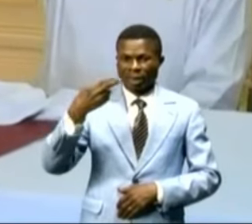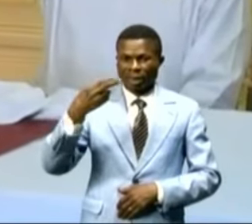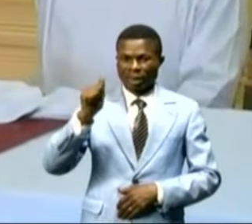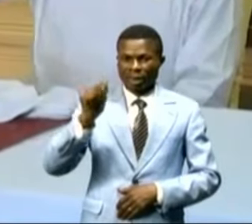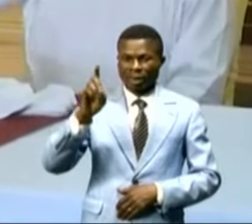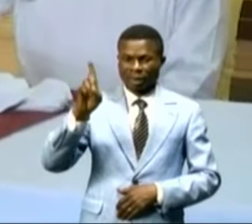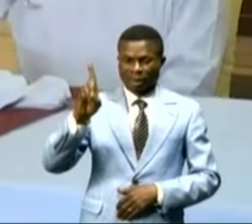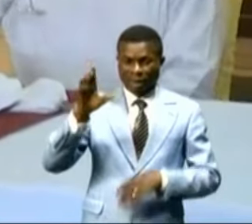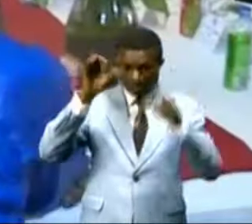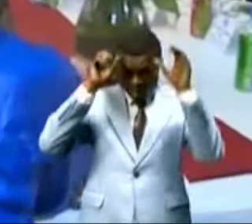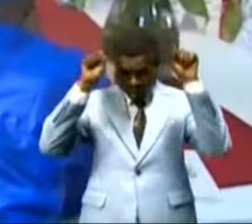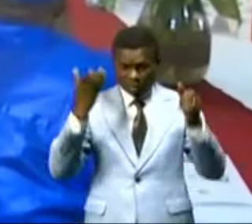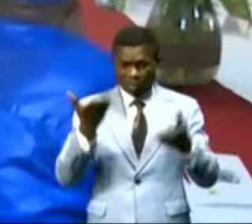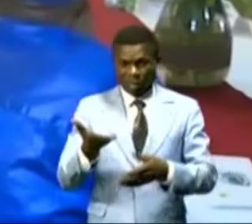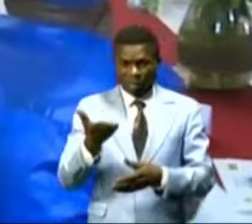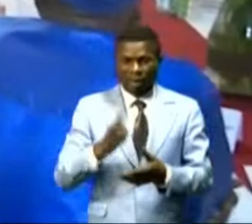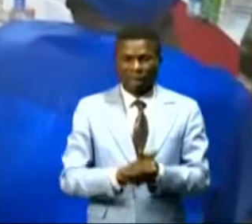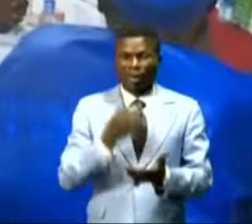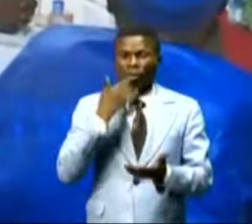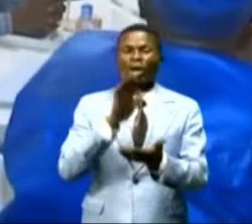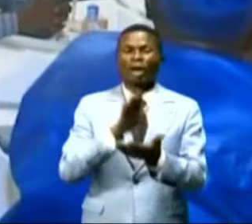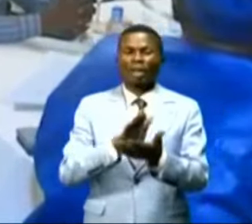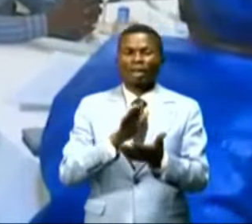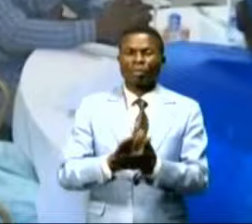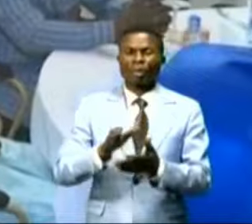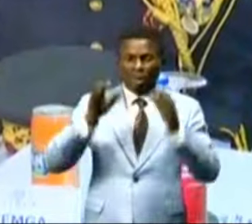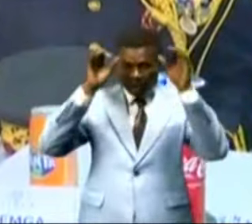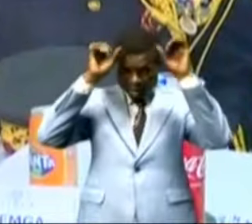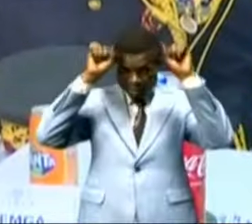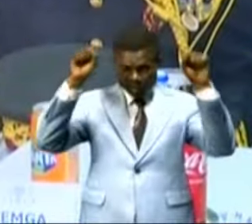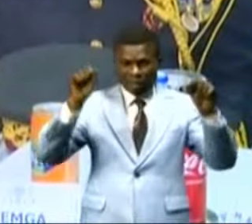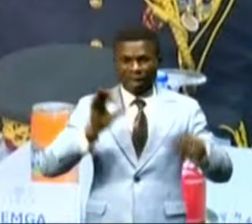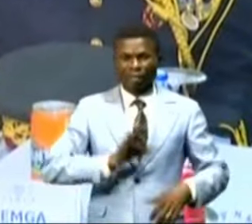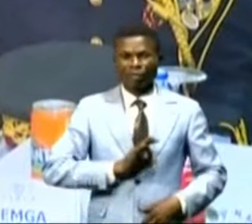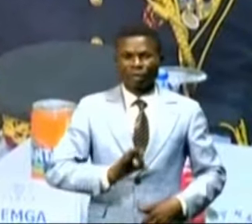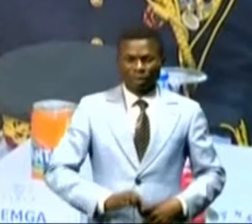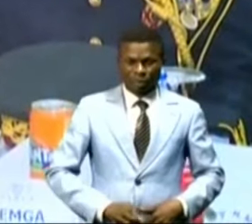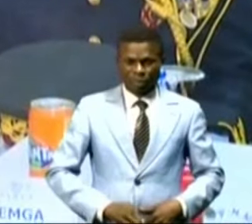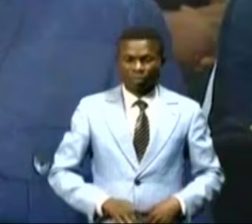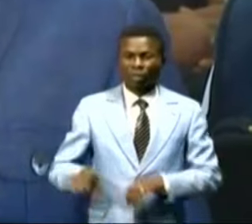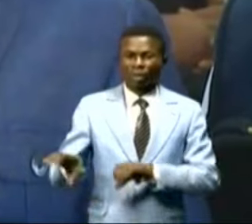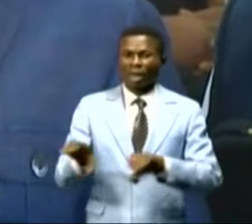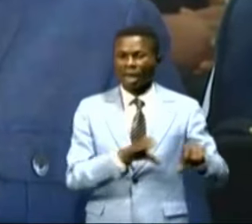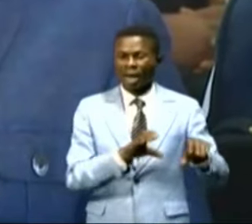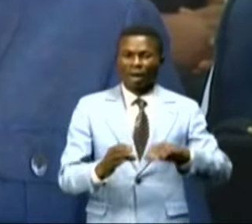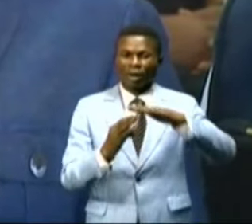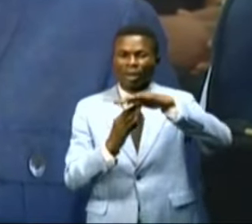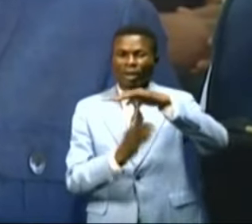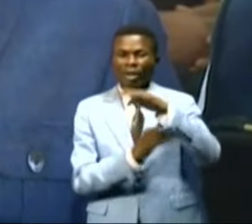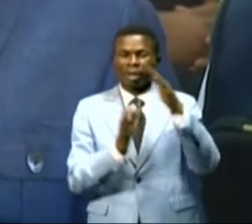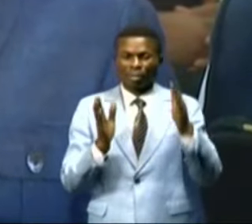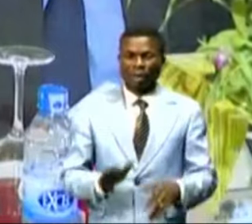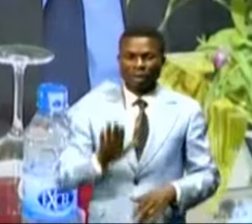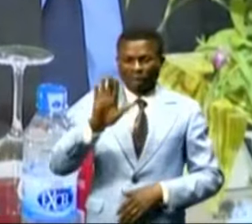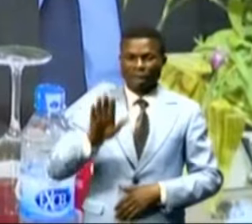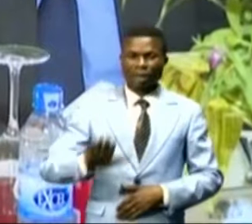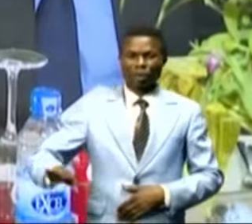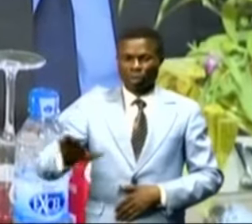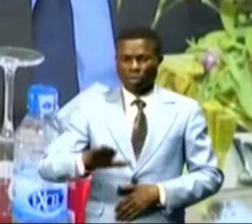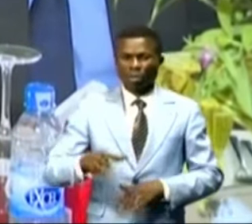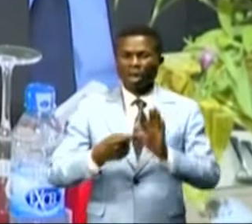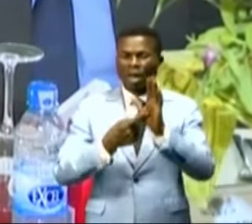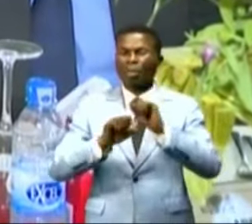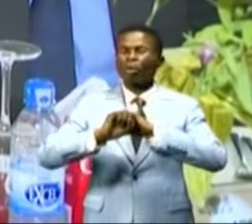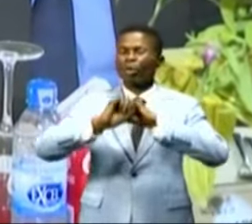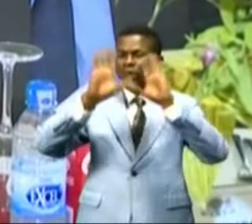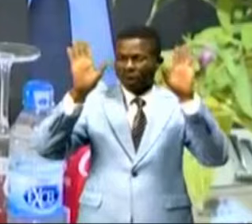Déby a remercié son frère et homologue Félix Tshisekedi, dont l'action de médiateur au Tchad a prouvé qu'on peut